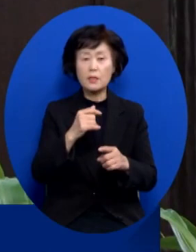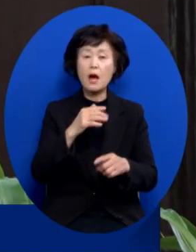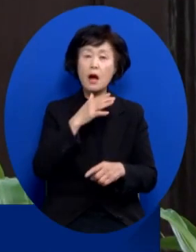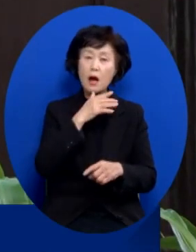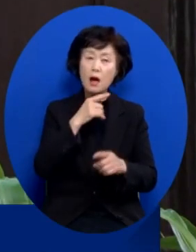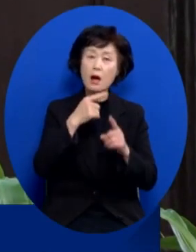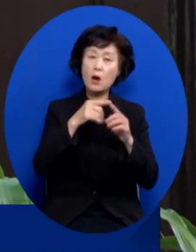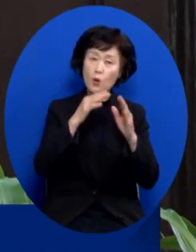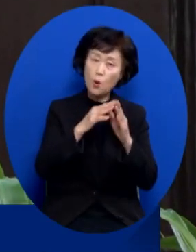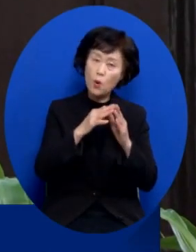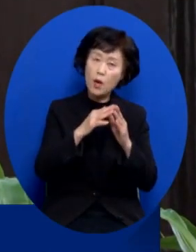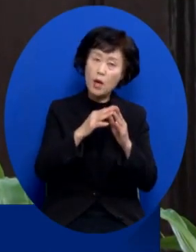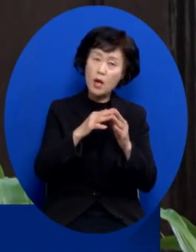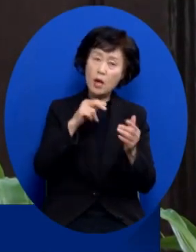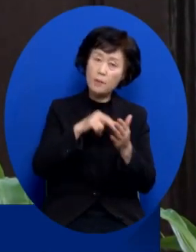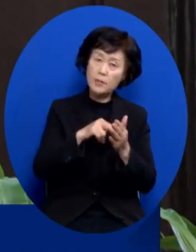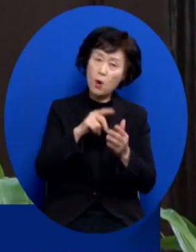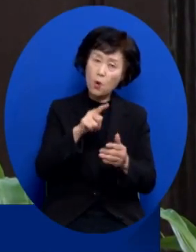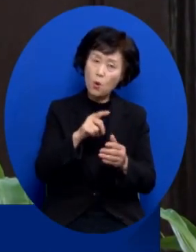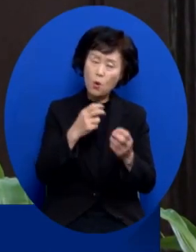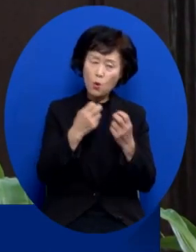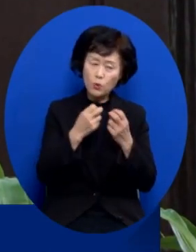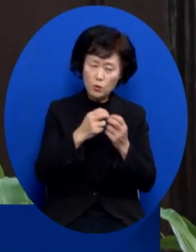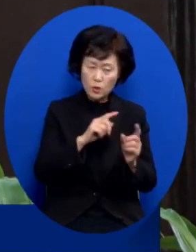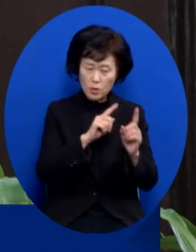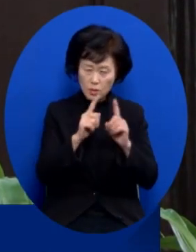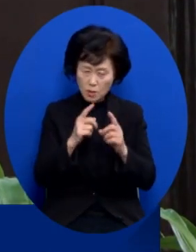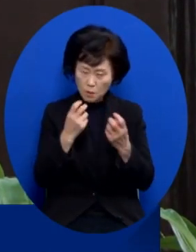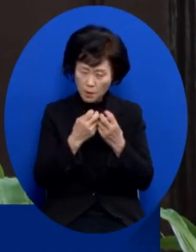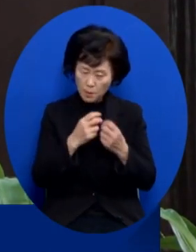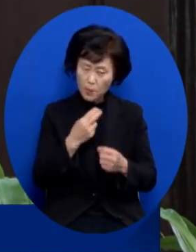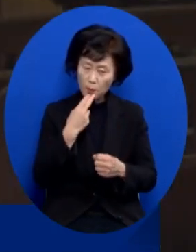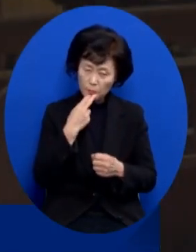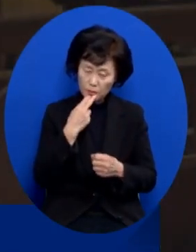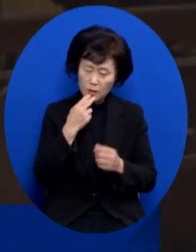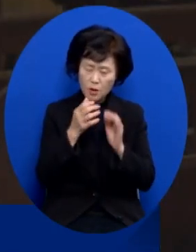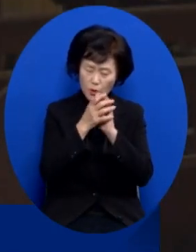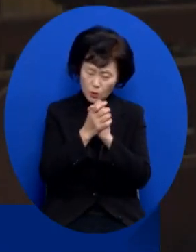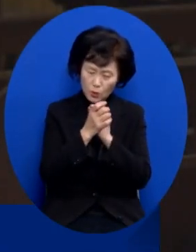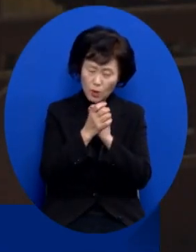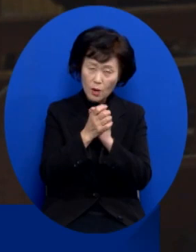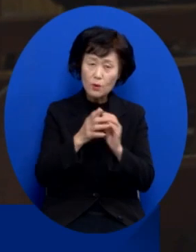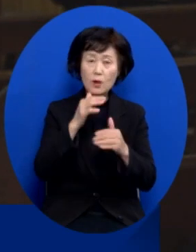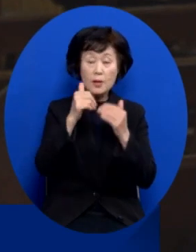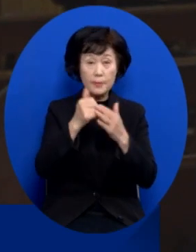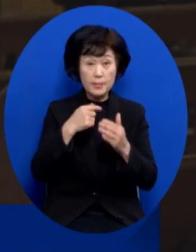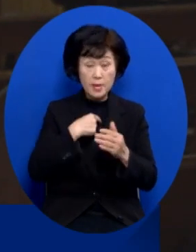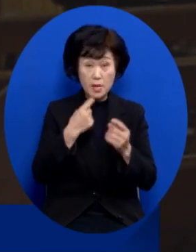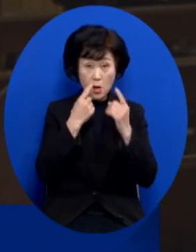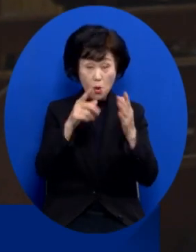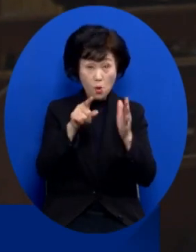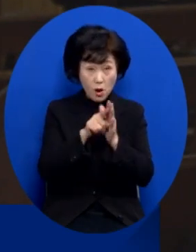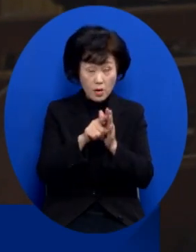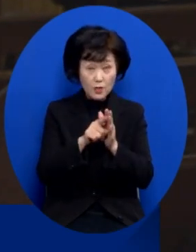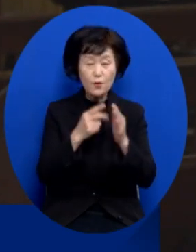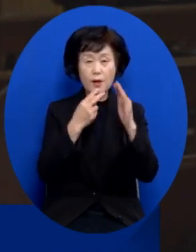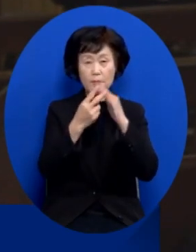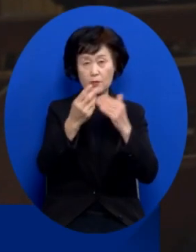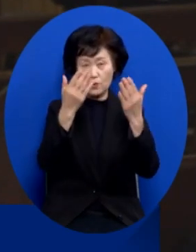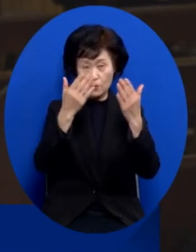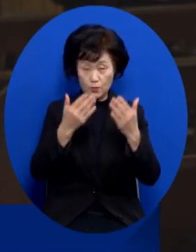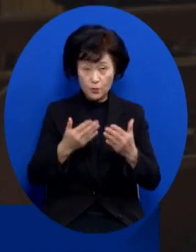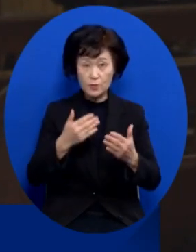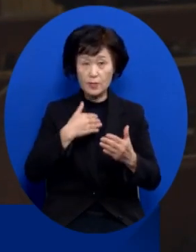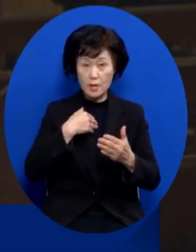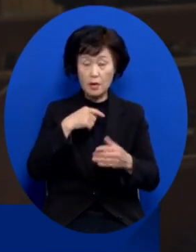그래서 어떻게 이런 교회를 살릴 수 없을까? 이제 그러면서 하나님한테 기도도 하고 또 하나님께서 저에게 확신 주시고 비전 주셔서